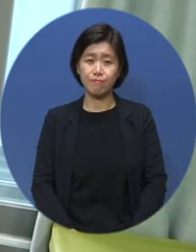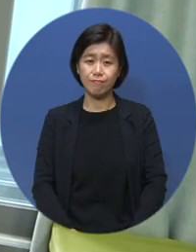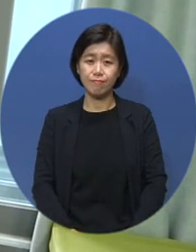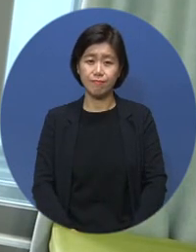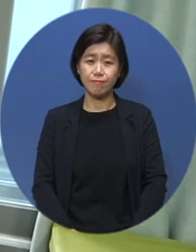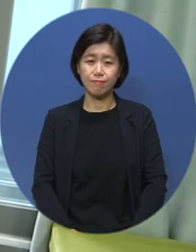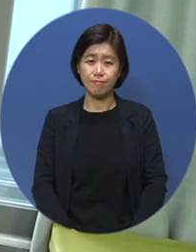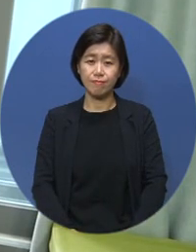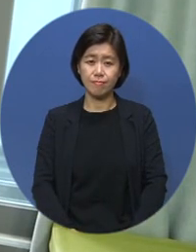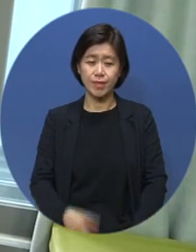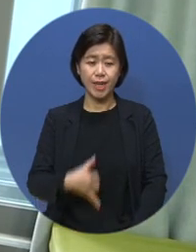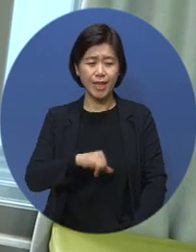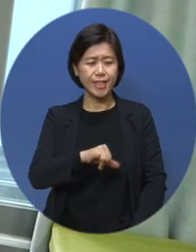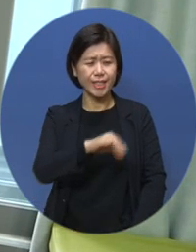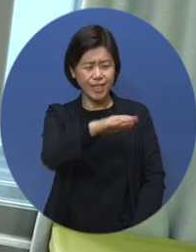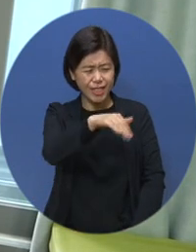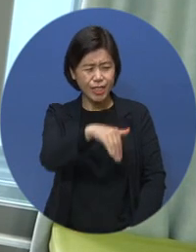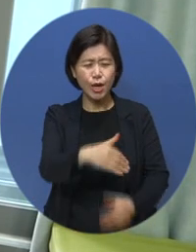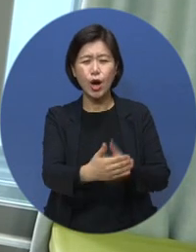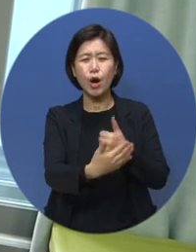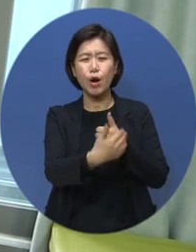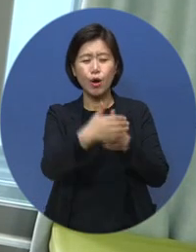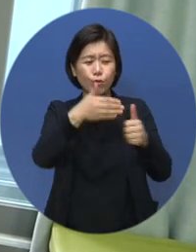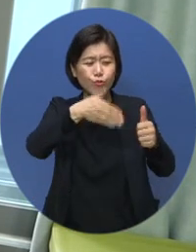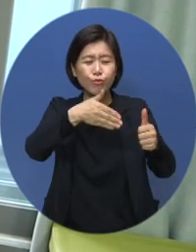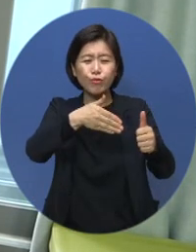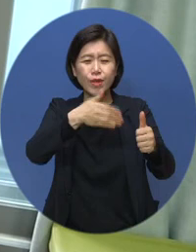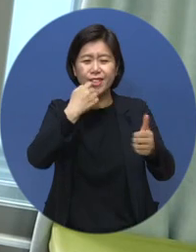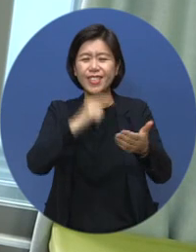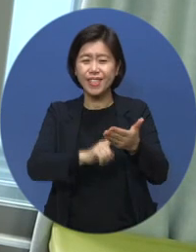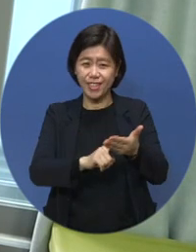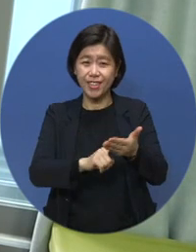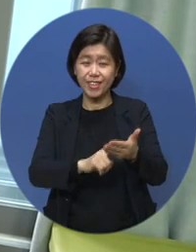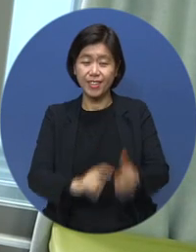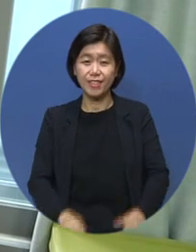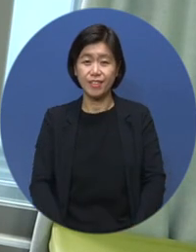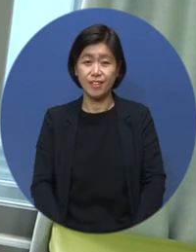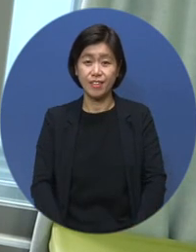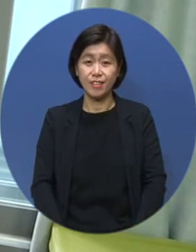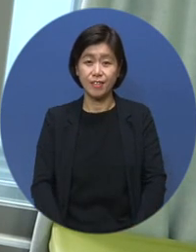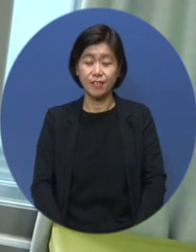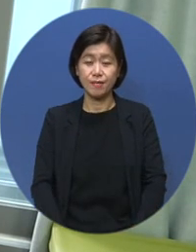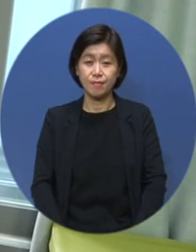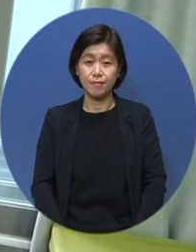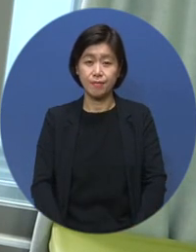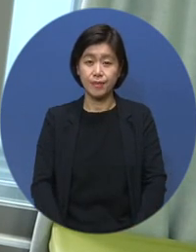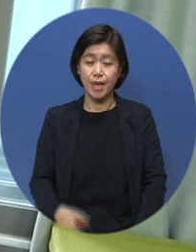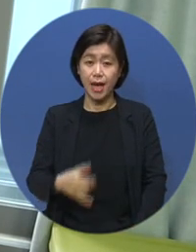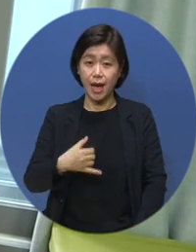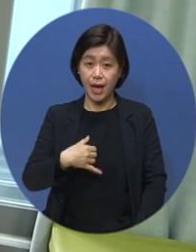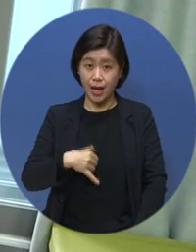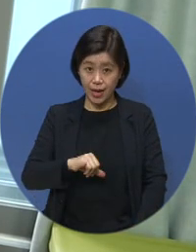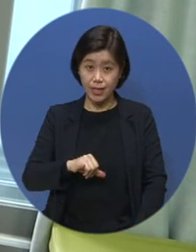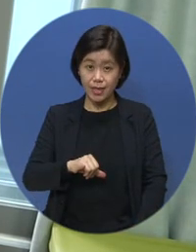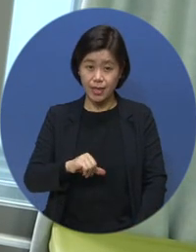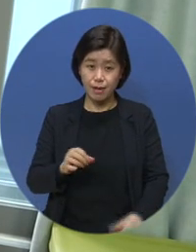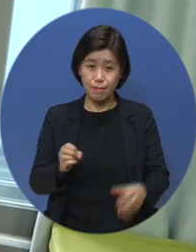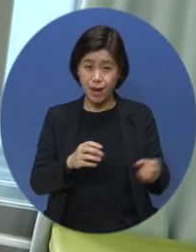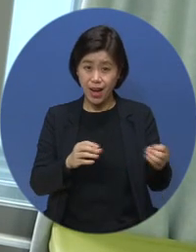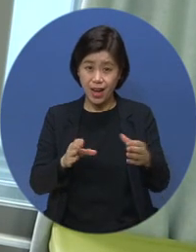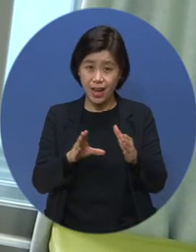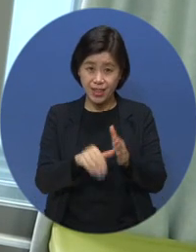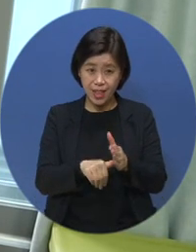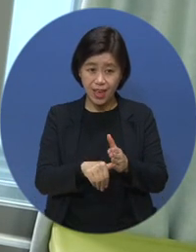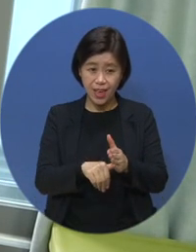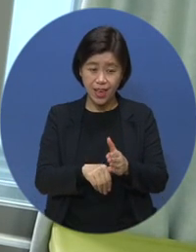그때 돈 바퀴 가장 편하니까 으 iz 아까 뭐 피치에 이제 이름 넣어 잘 넣어 줘야 되는거 아니냐고